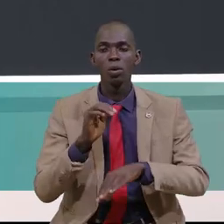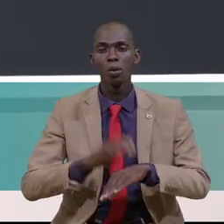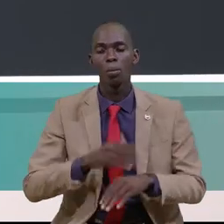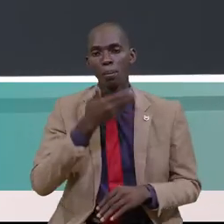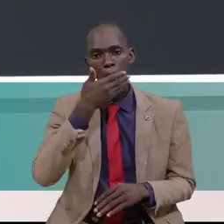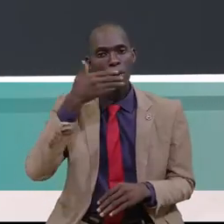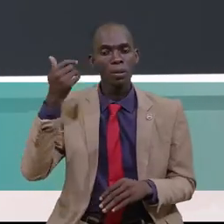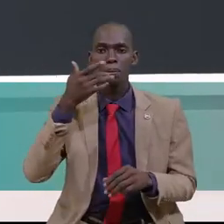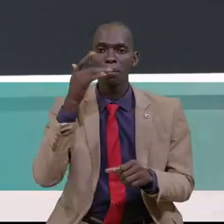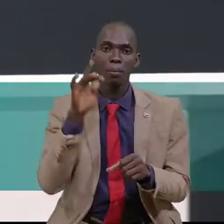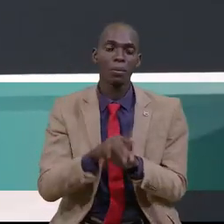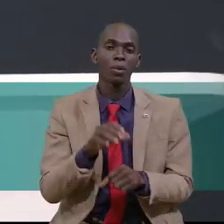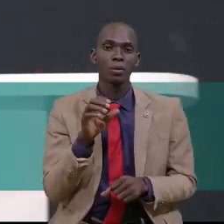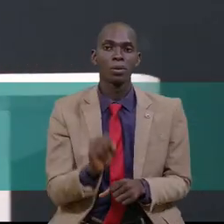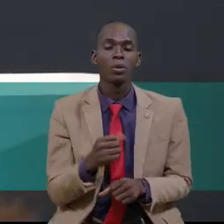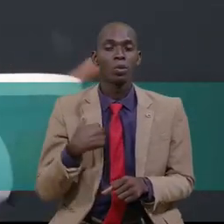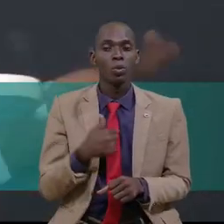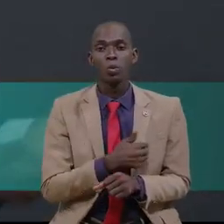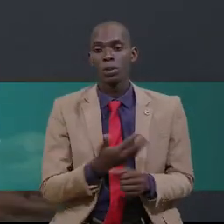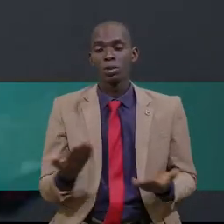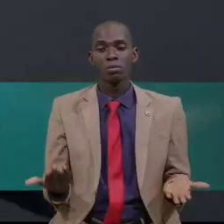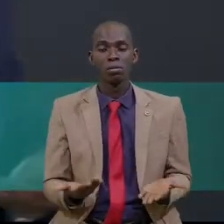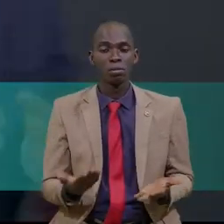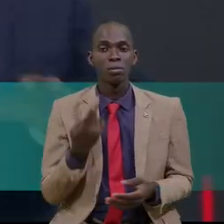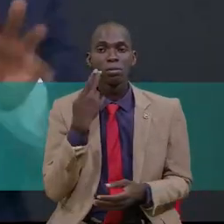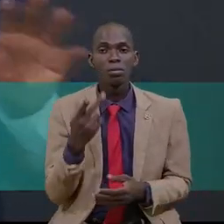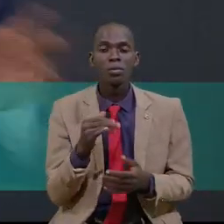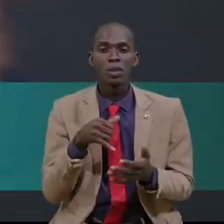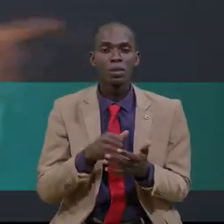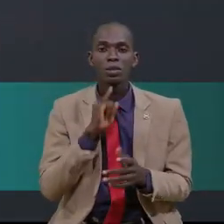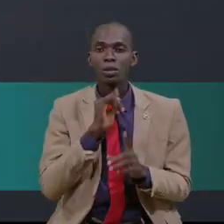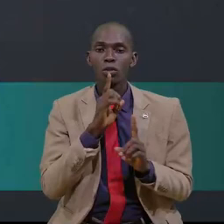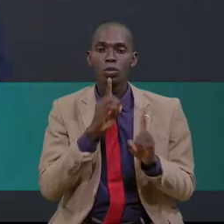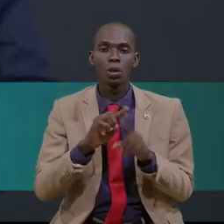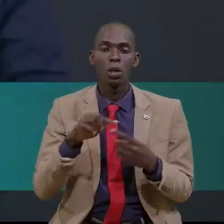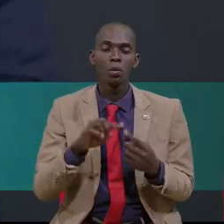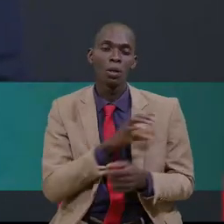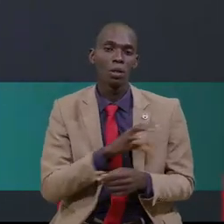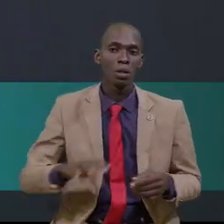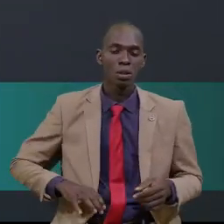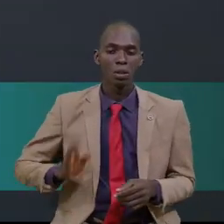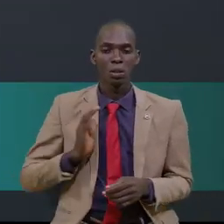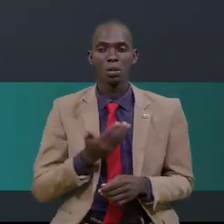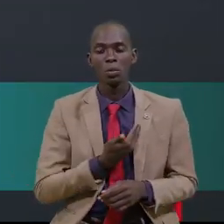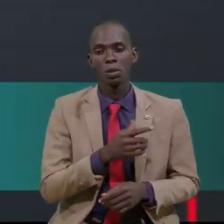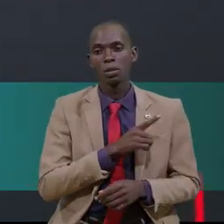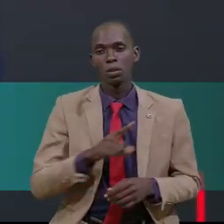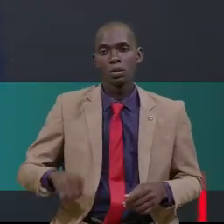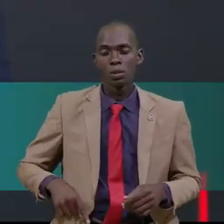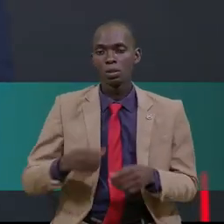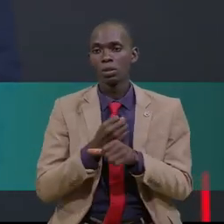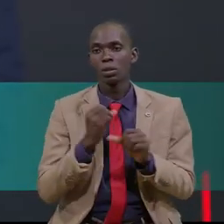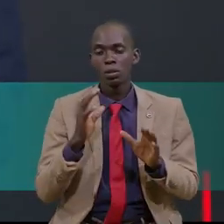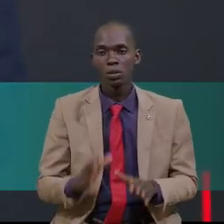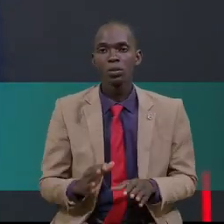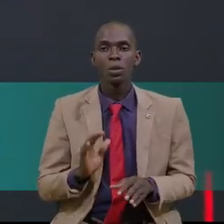promesses. Vous verrez ici, il nous parle de Christ, notre Sauveur, notre Seigneur, non seulement Seigneur Sauveur, mais